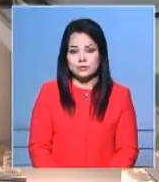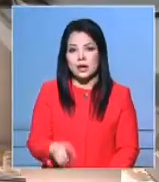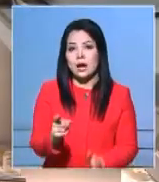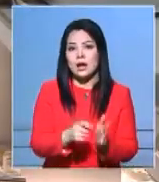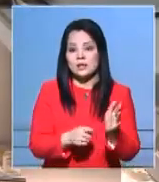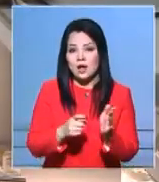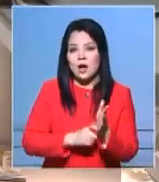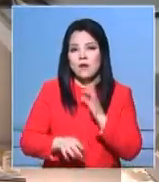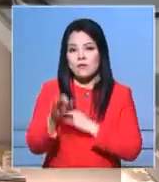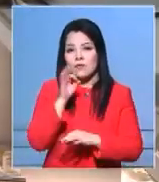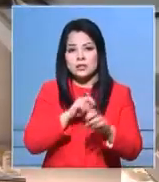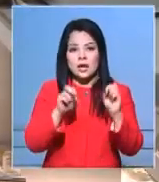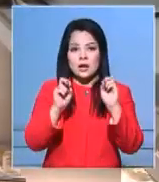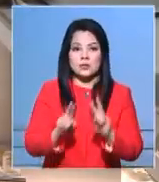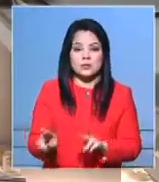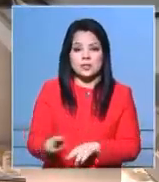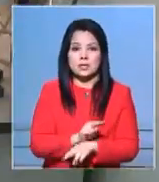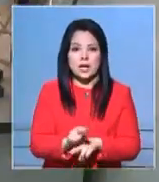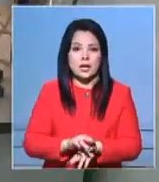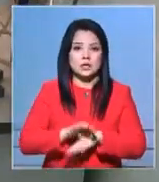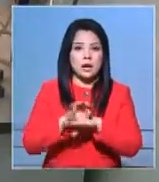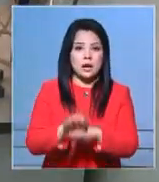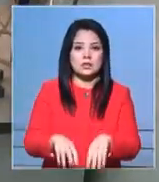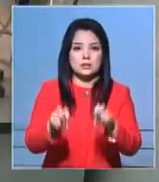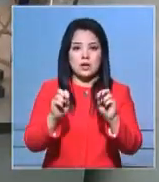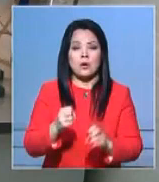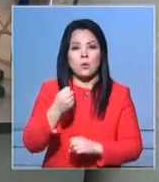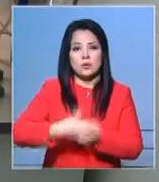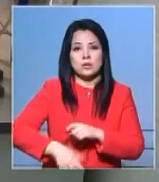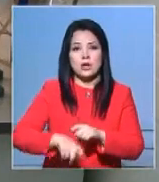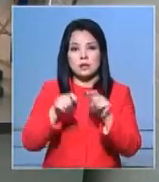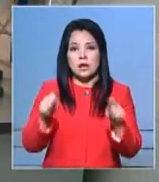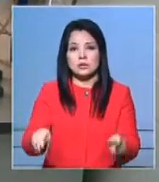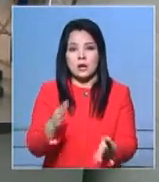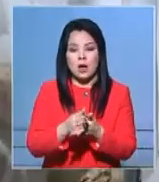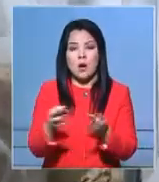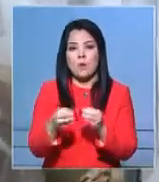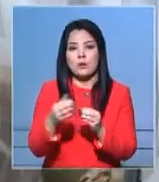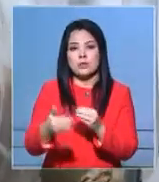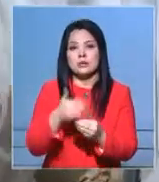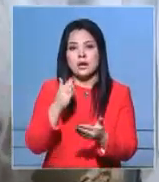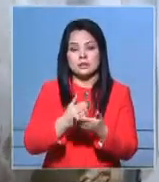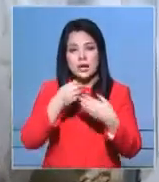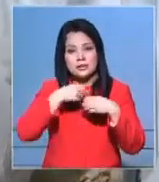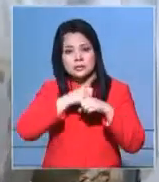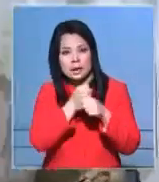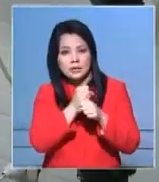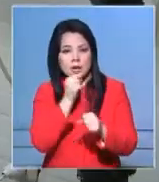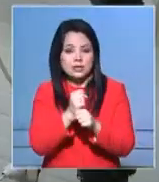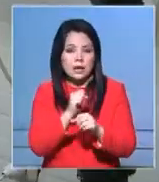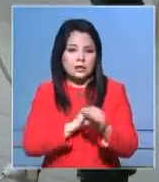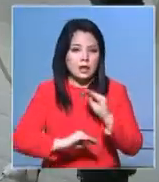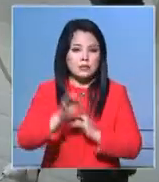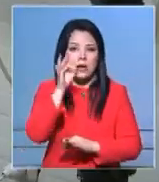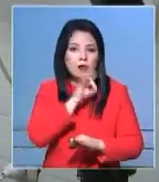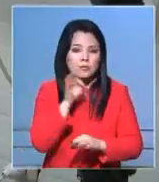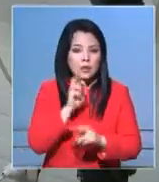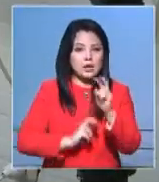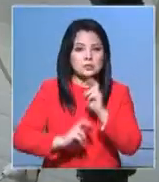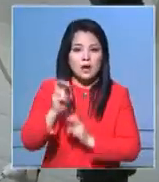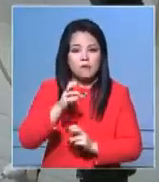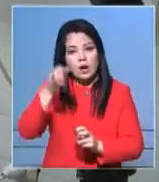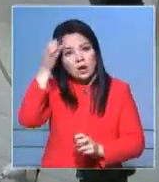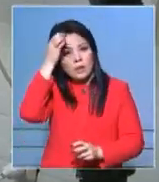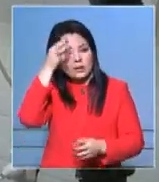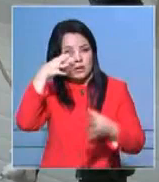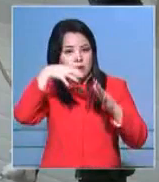Қарағанды фитохимия холдингі ірі ғылыми өндірістік кешен болып табылады. Оның құрамына ондаған зертхана мен фармацевтикалық зауыт және ботаникалық бақ